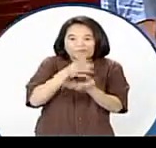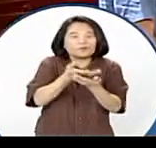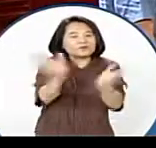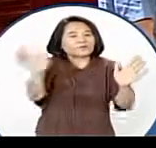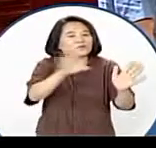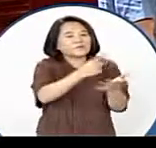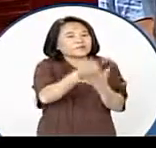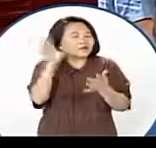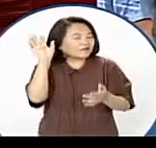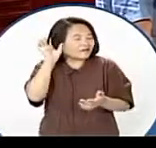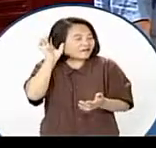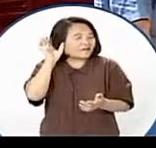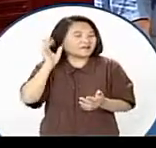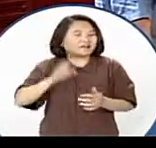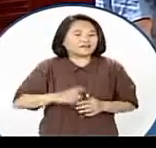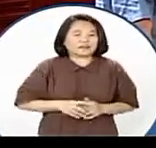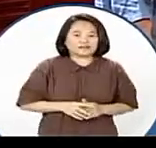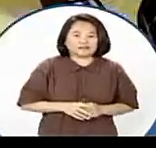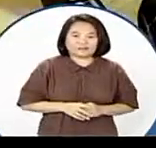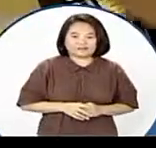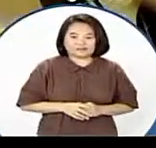听。